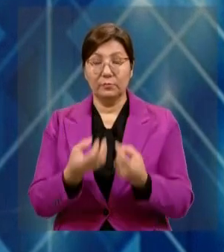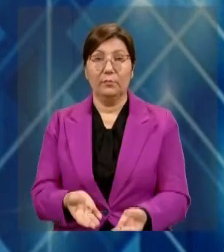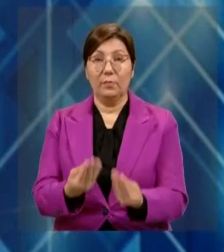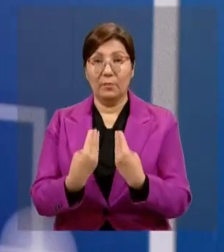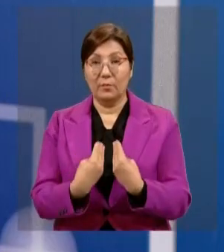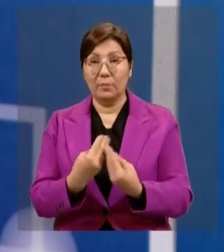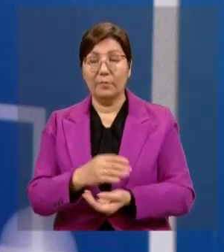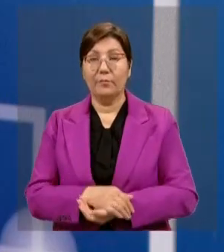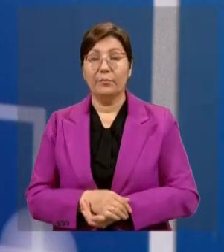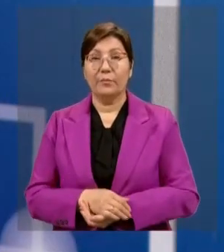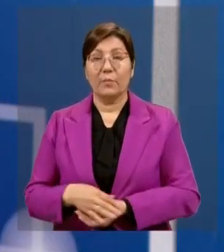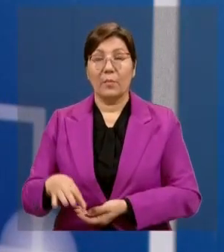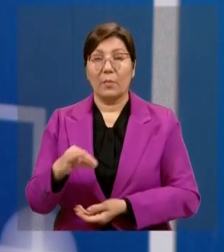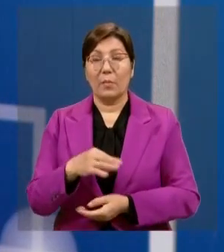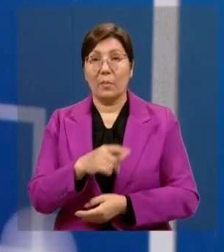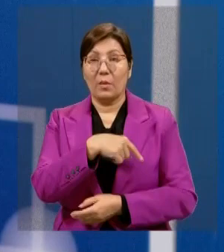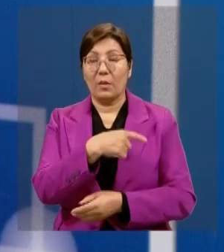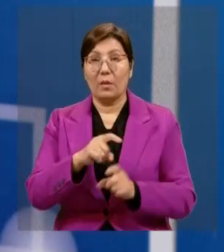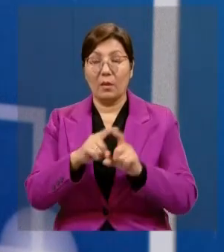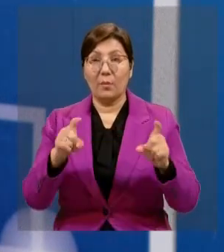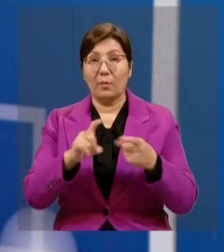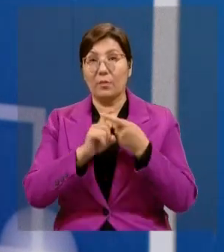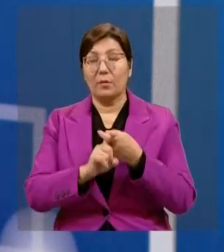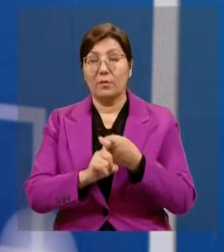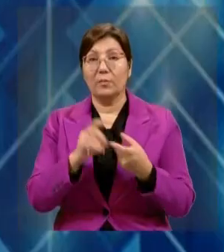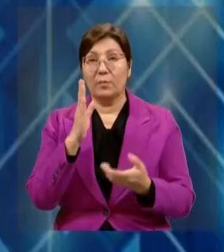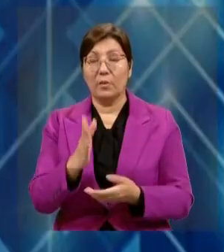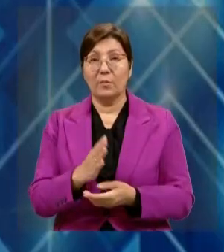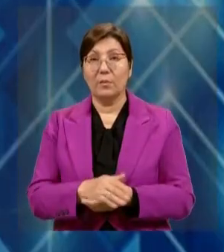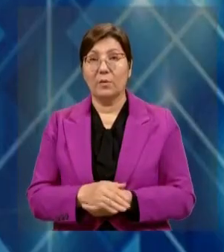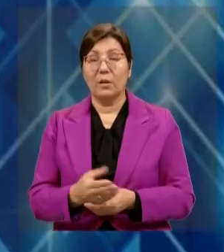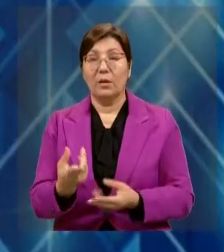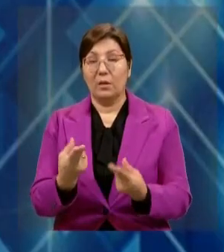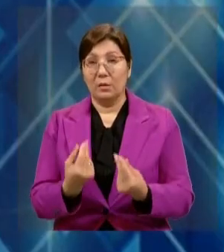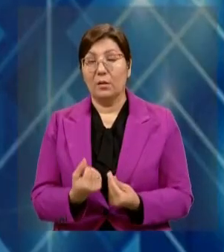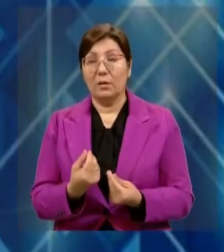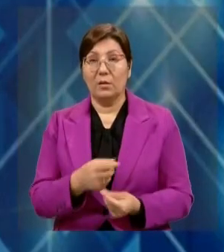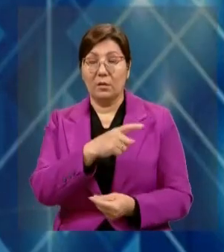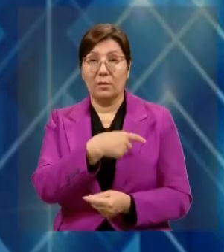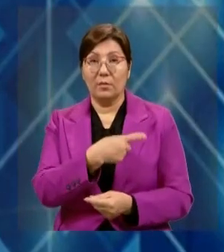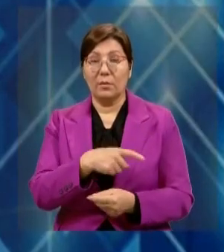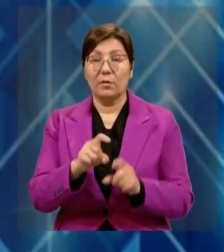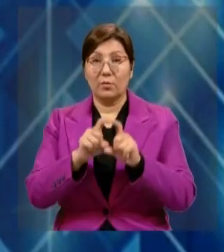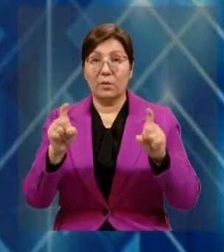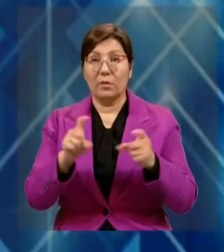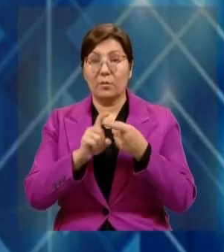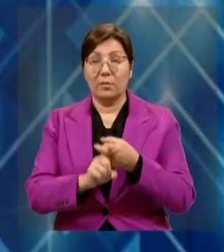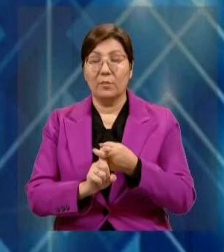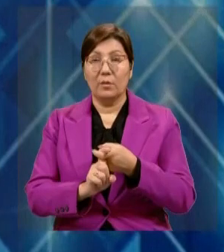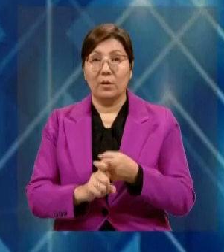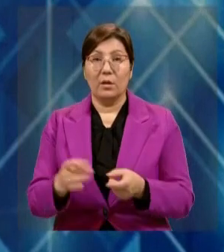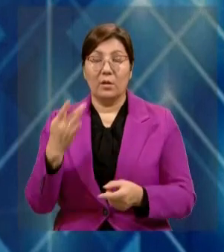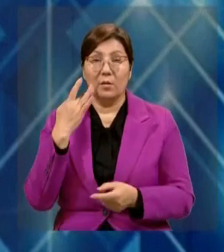отырамыз. Өңірдегі ауруханалармен тікелей тығыз байланыстасыздар ма? Тығыз байланыстамыз, ауруханаларда біз айтқанда лекция